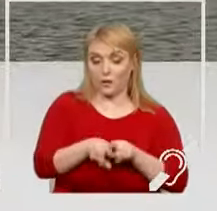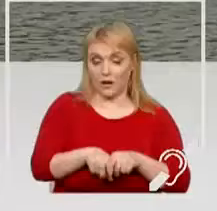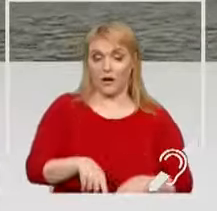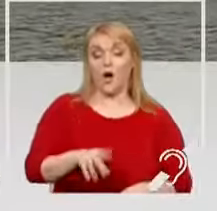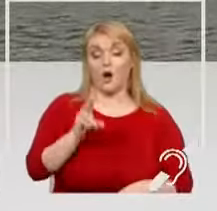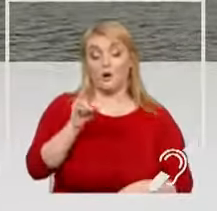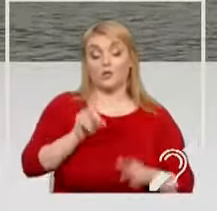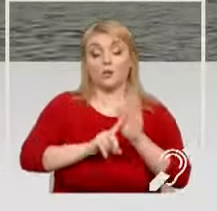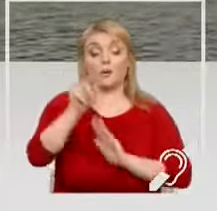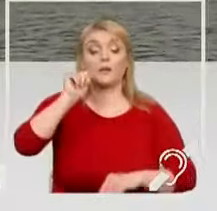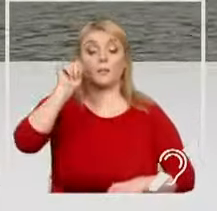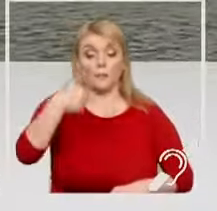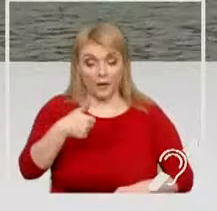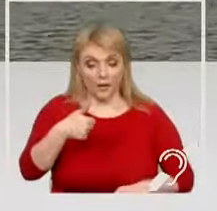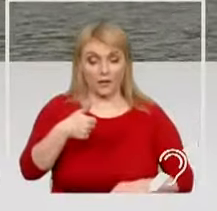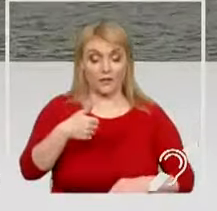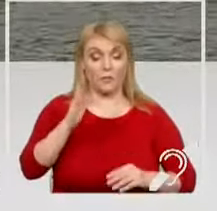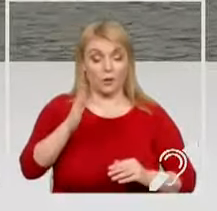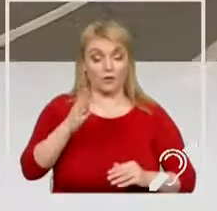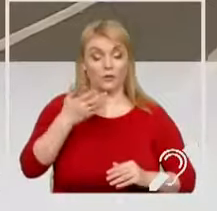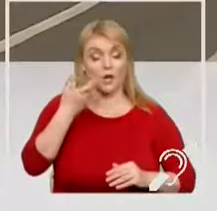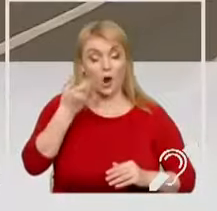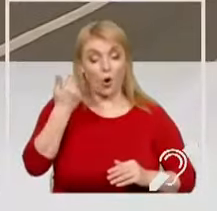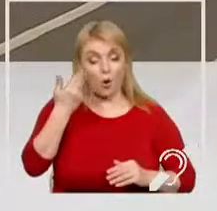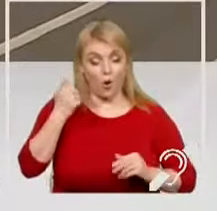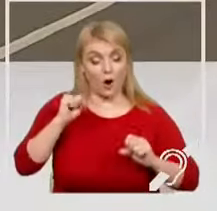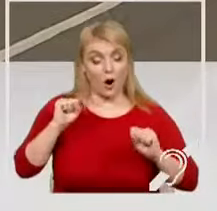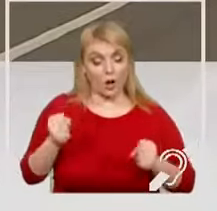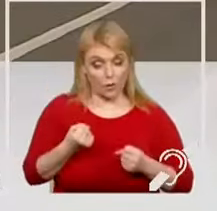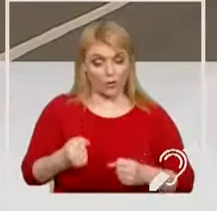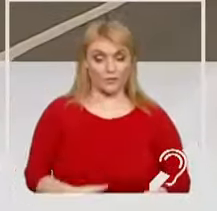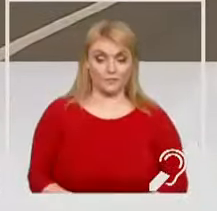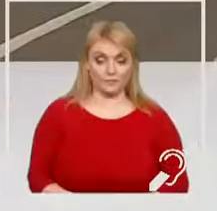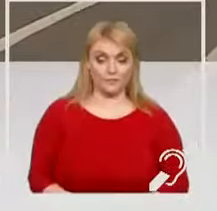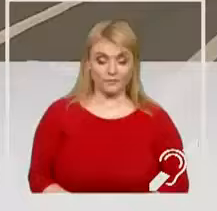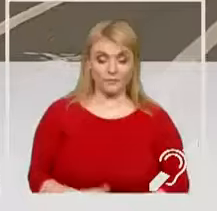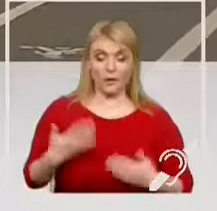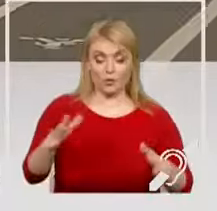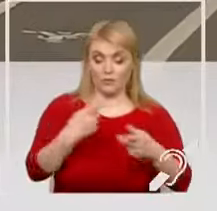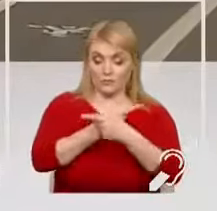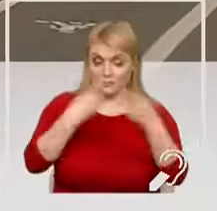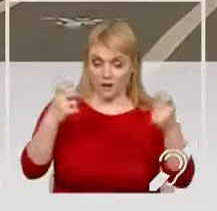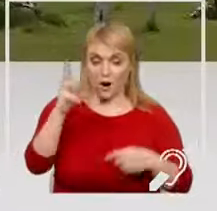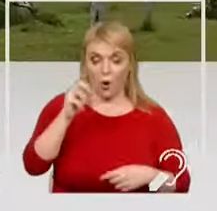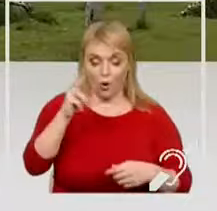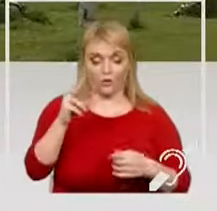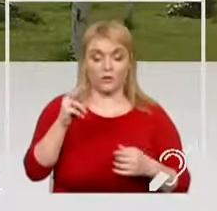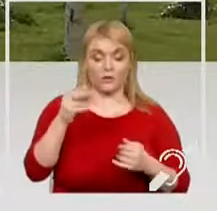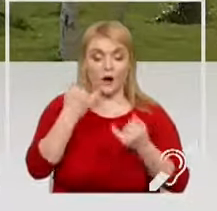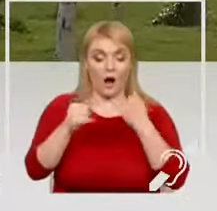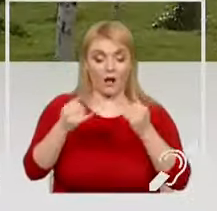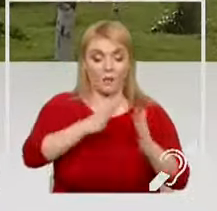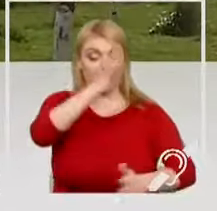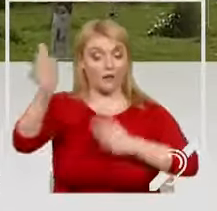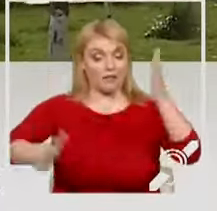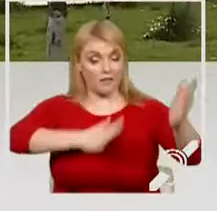lună. De mâine, însă, vremea se va răci ușor. Serviciul Hidrometeorologic de Stat a emis o avertizare de cod galben de vânt.